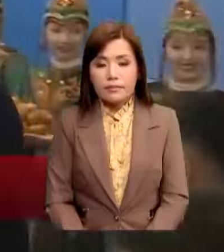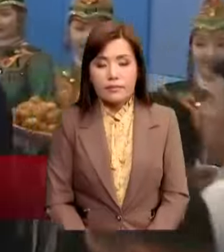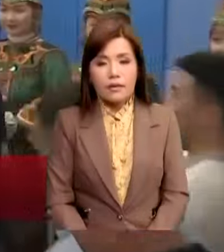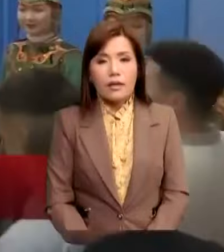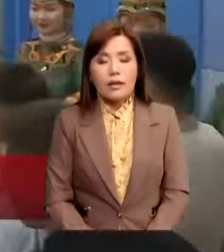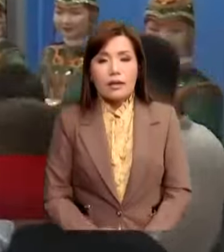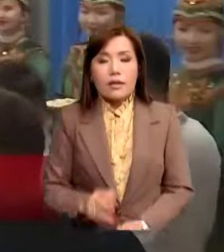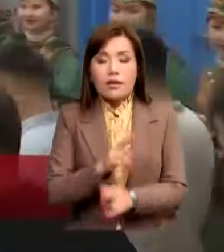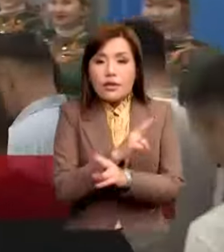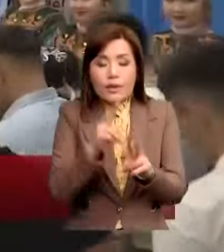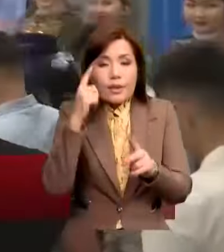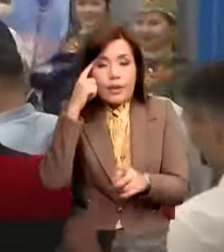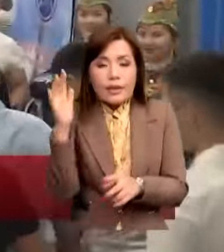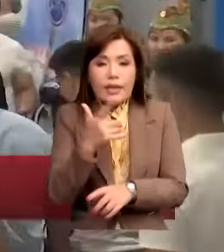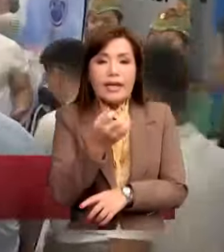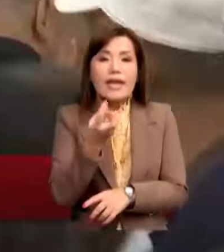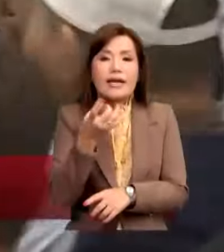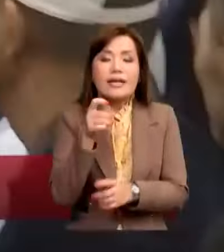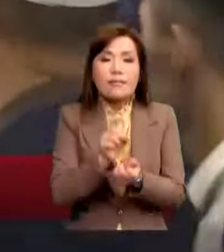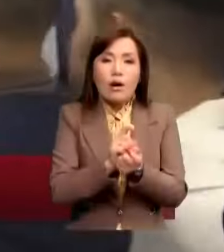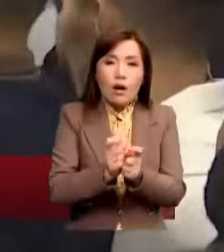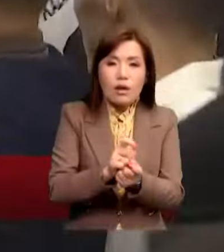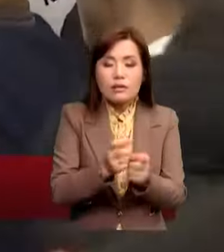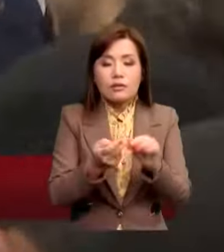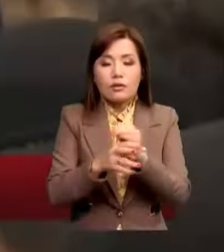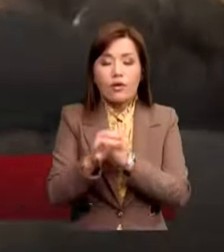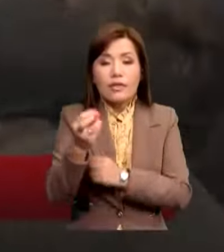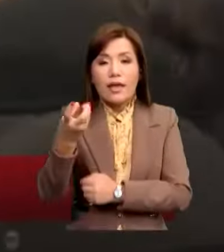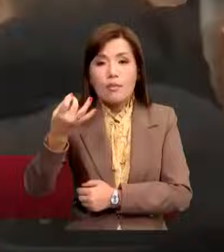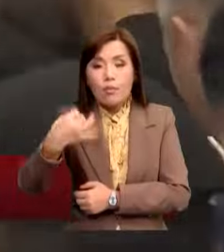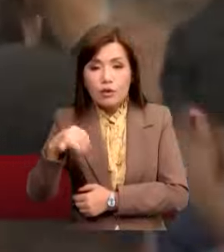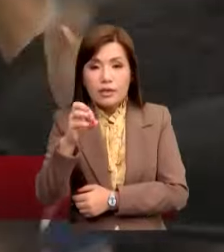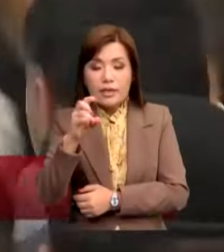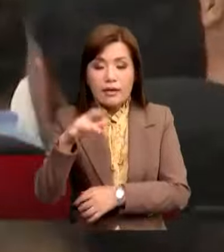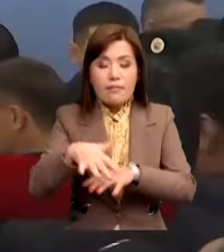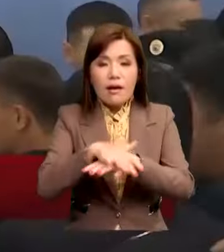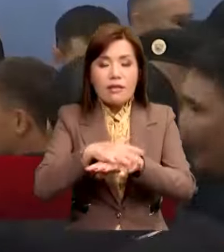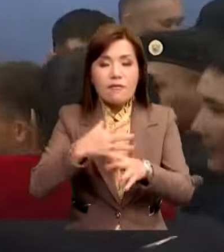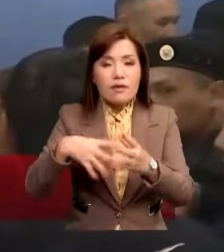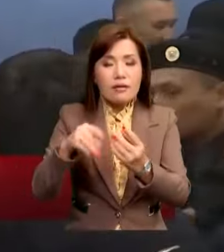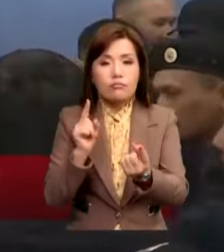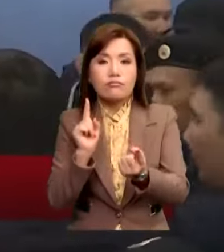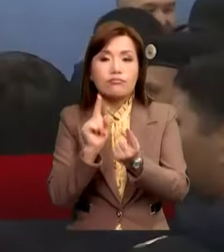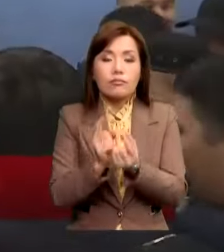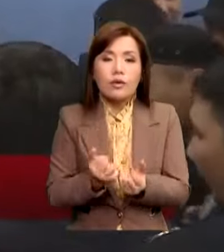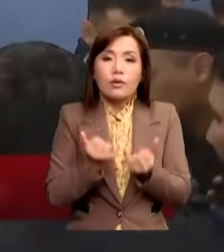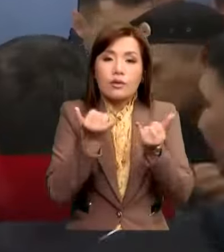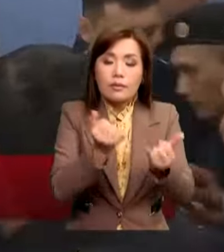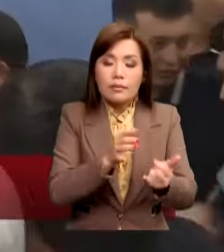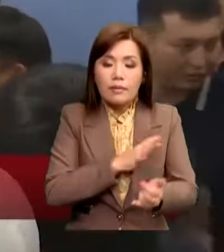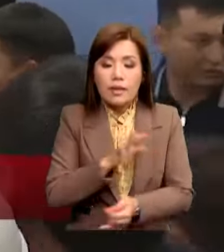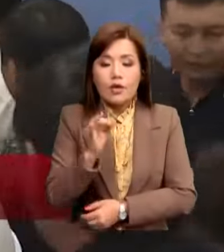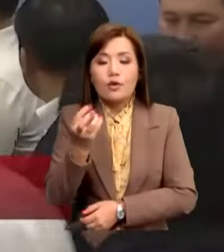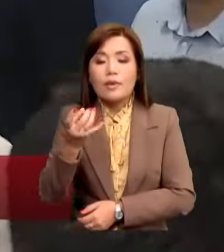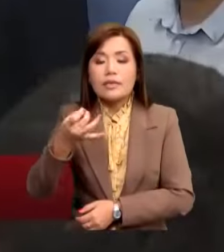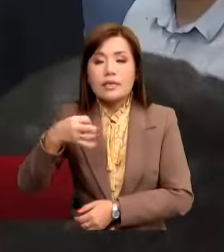Ешкім ойламаған жерден грек-рим күресінен күміс жүлдеге ие болған Демеу Жадыраевты да халық ерекше ықыласпен күтіп алды. Қазақстан Юрий